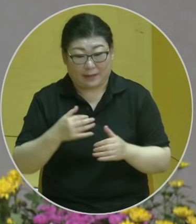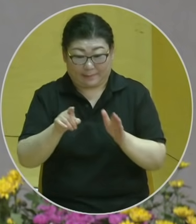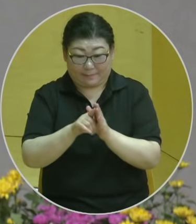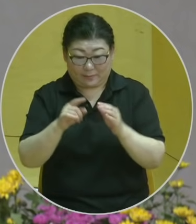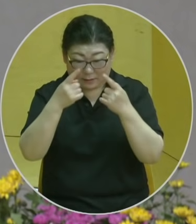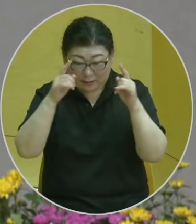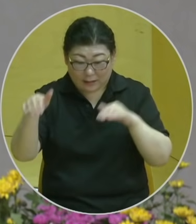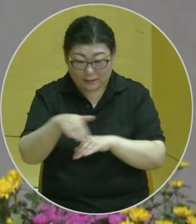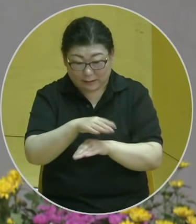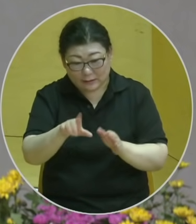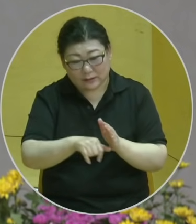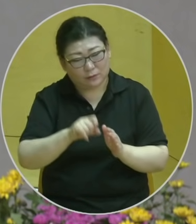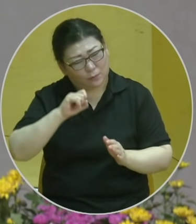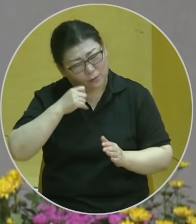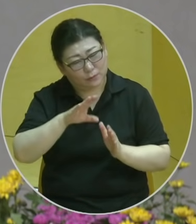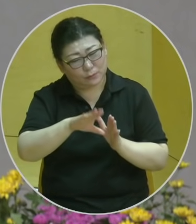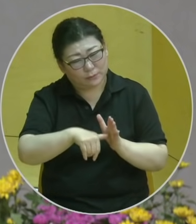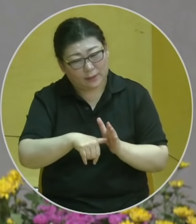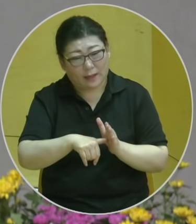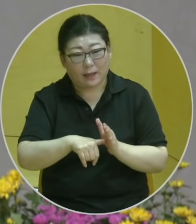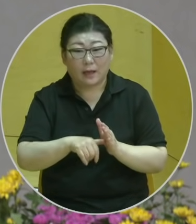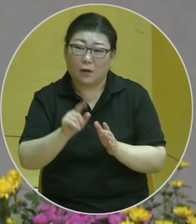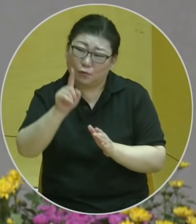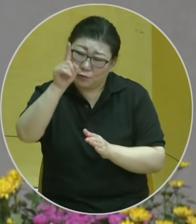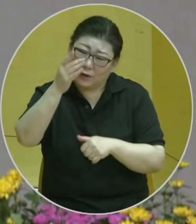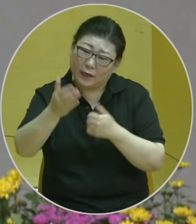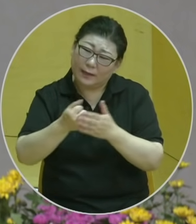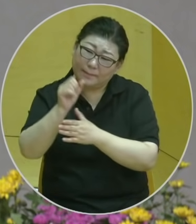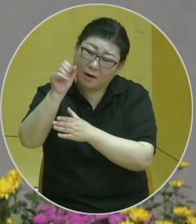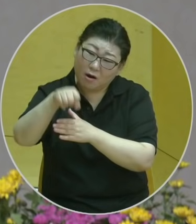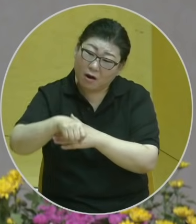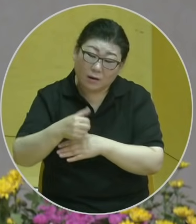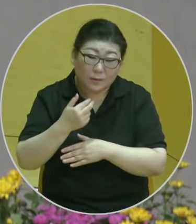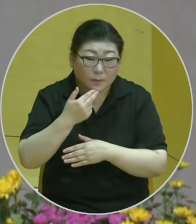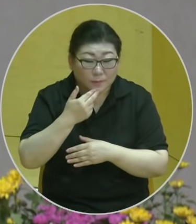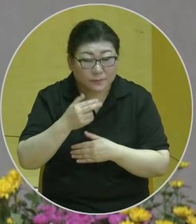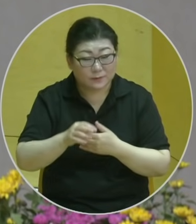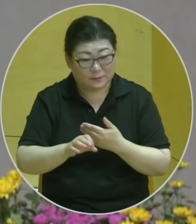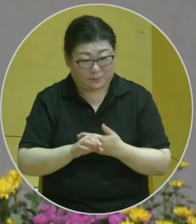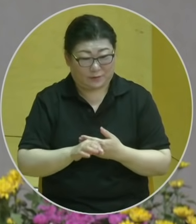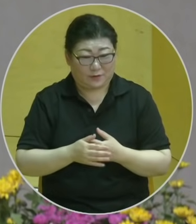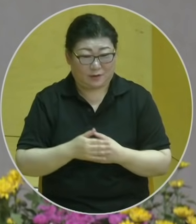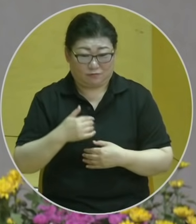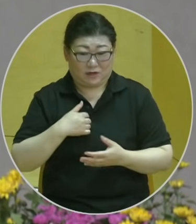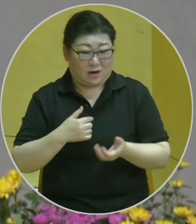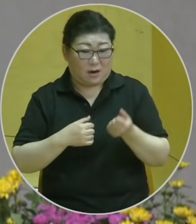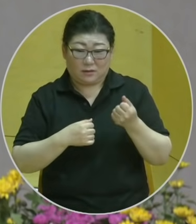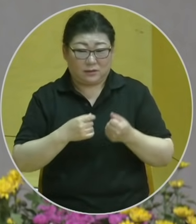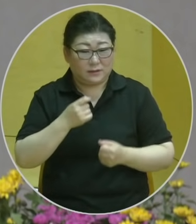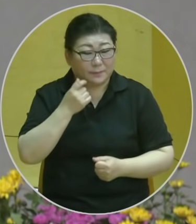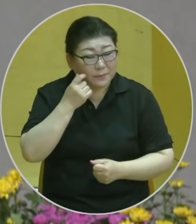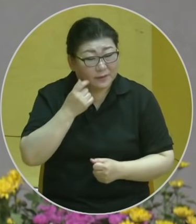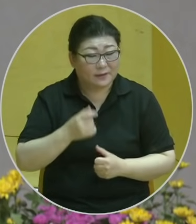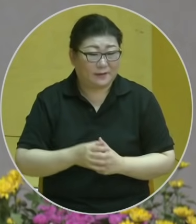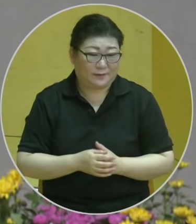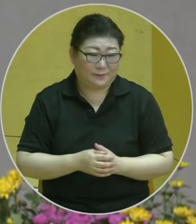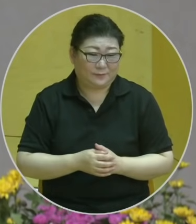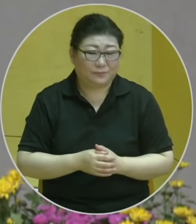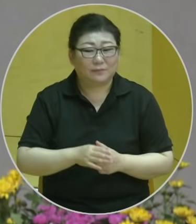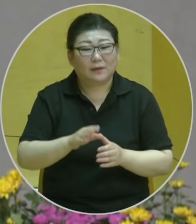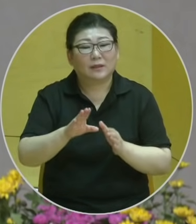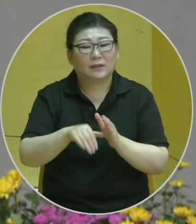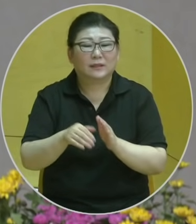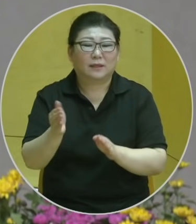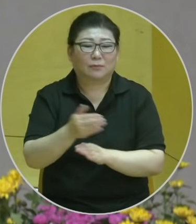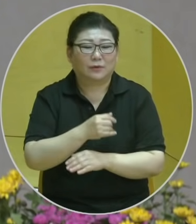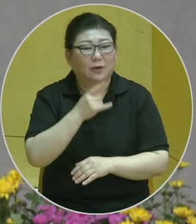때도 어려울 때 보면 위로 하나님께서 허락하지 않으면 우리는 가질 수가 없다. 그 말씀하면서 그때부터